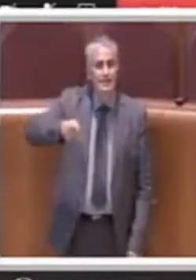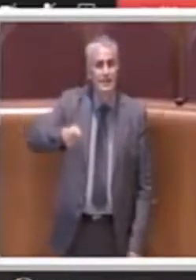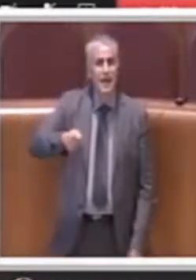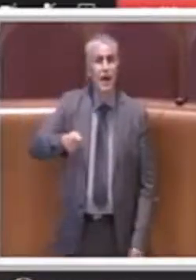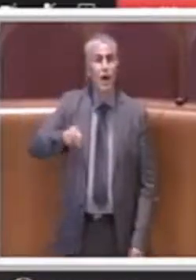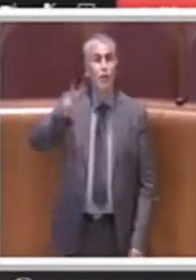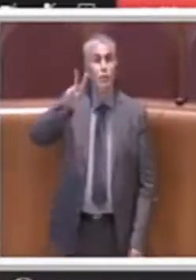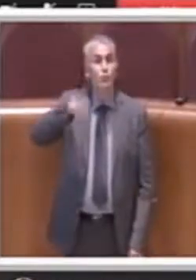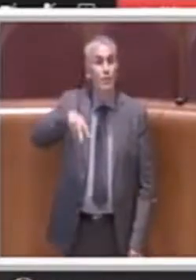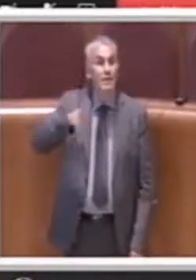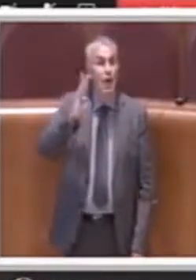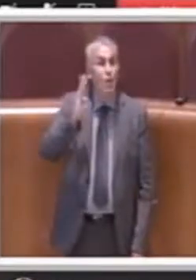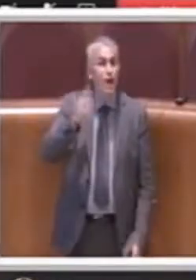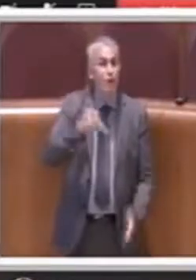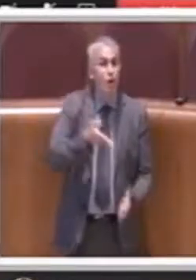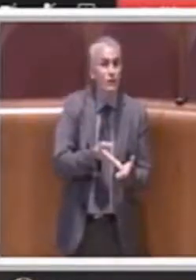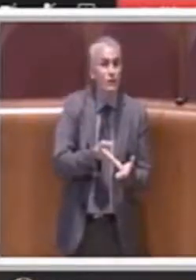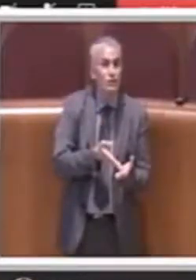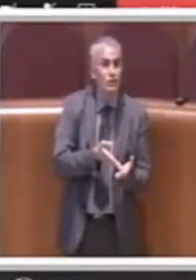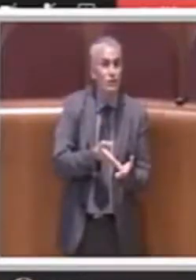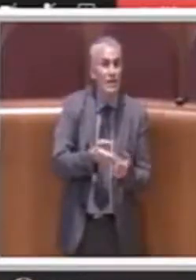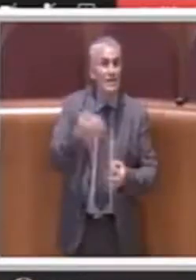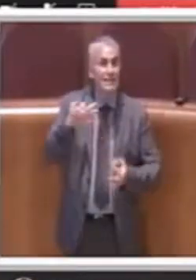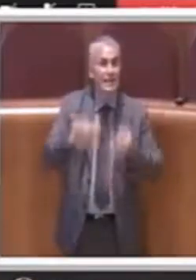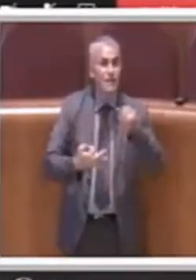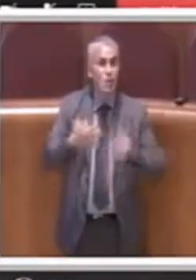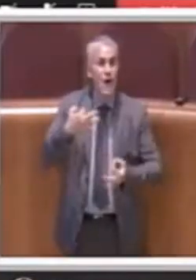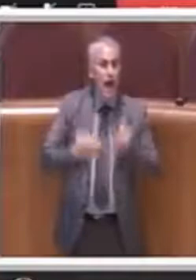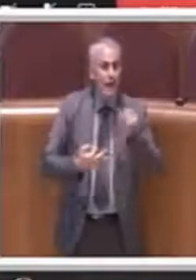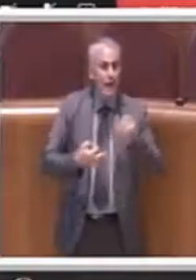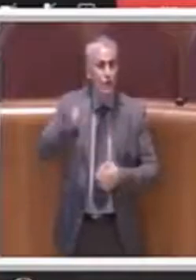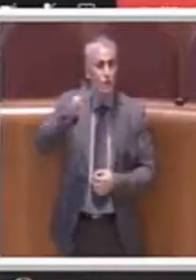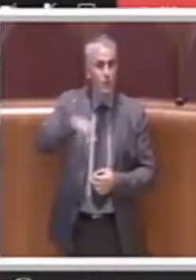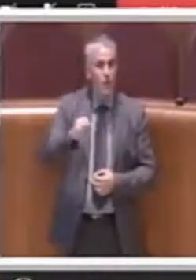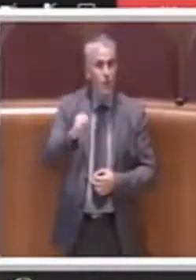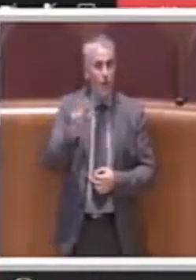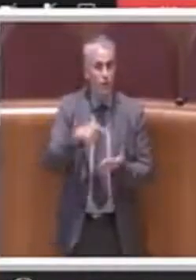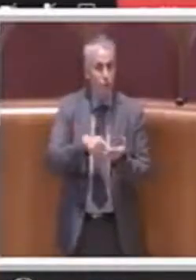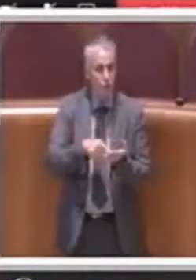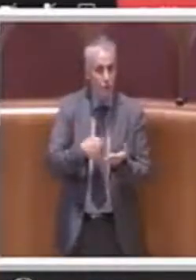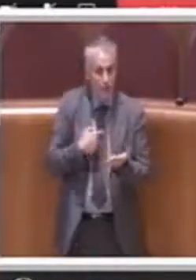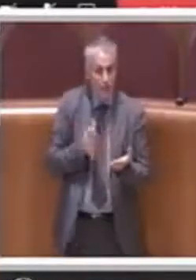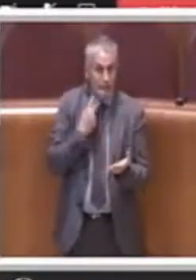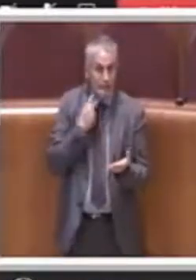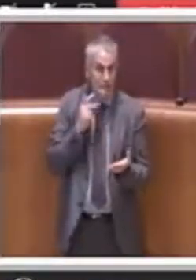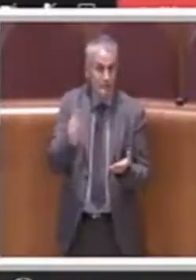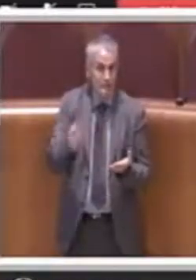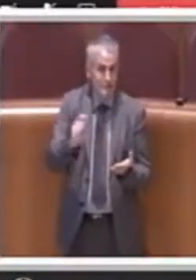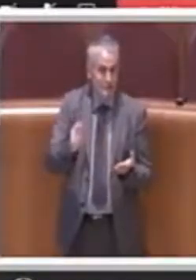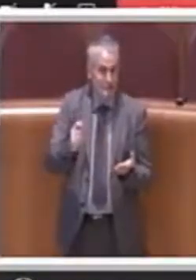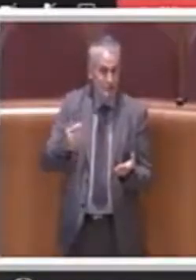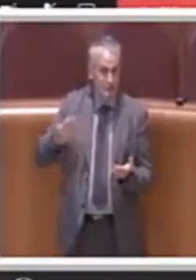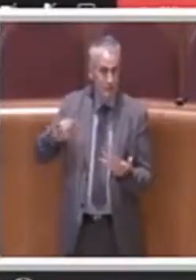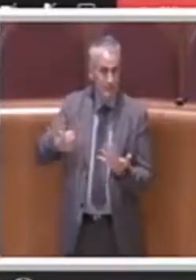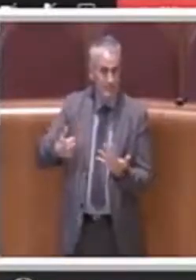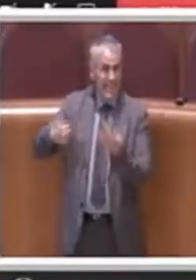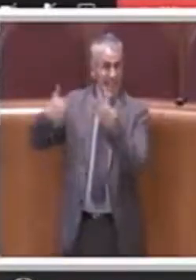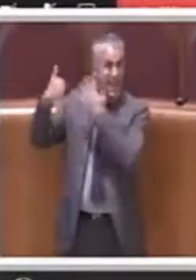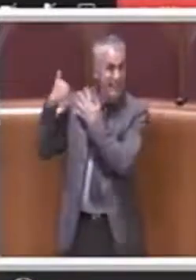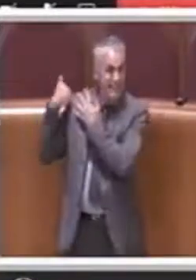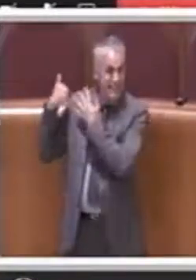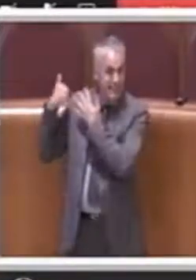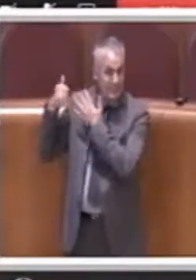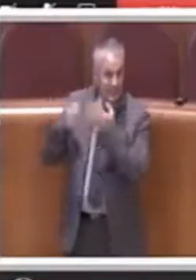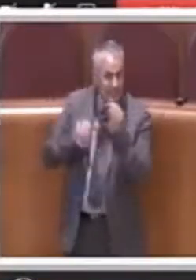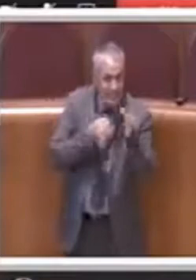del 2014, cioè significa che se una sentenza del TAR del 2014, 6 anni fa, questo debito